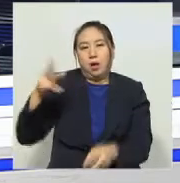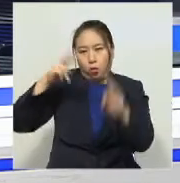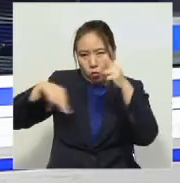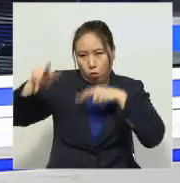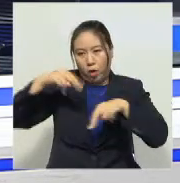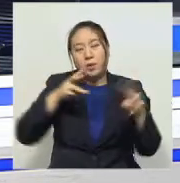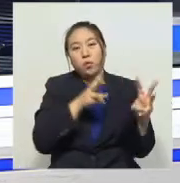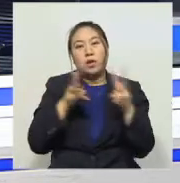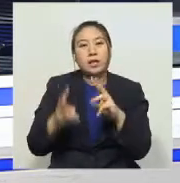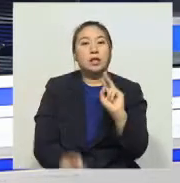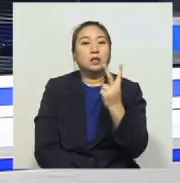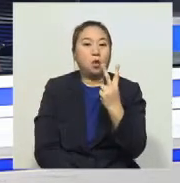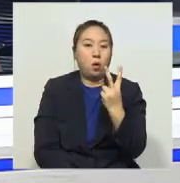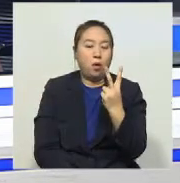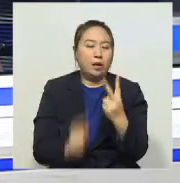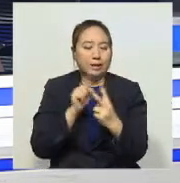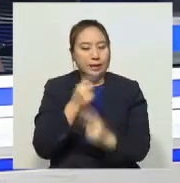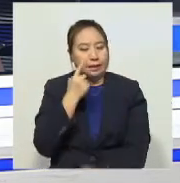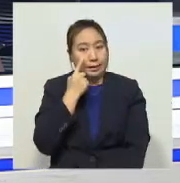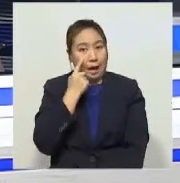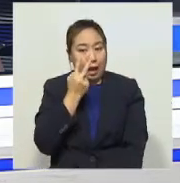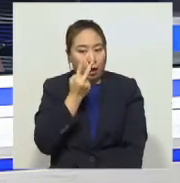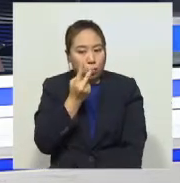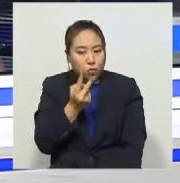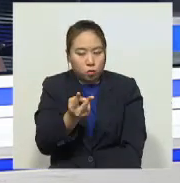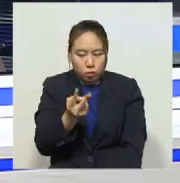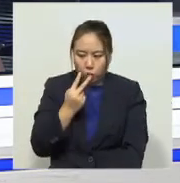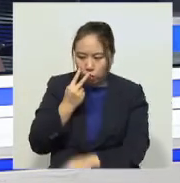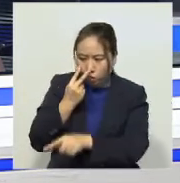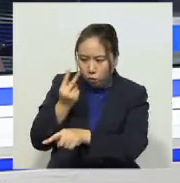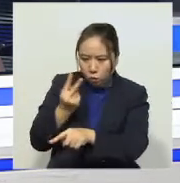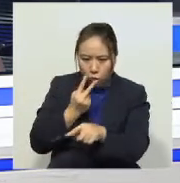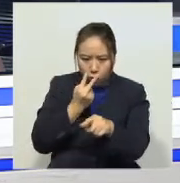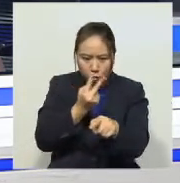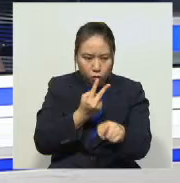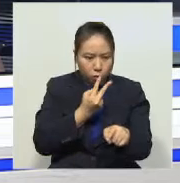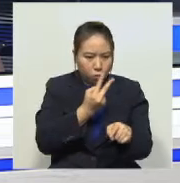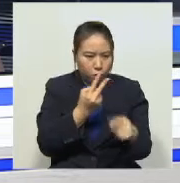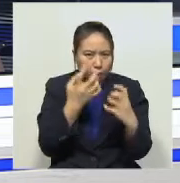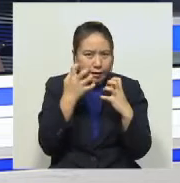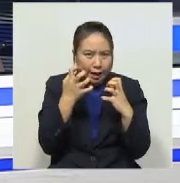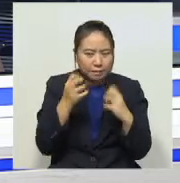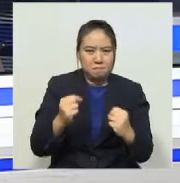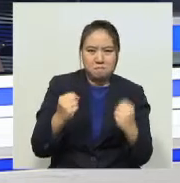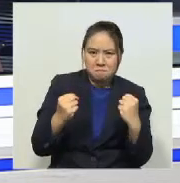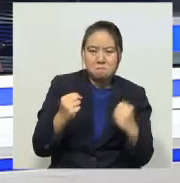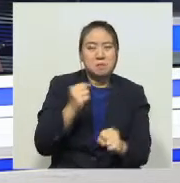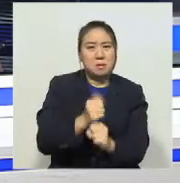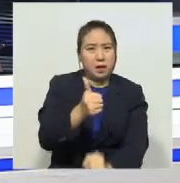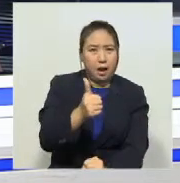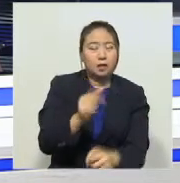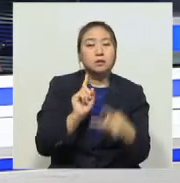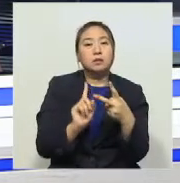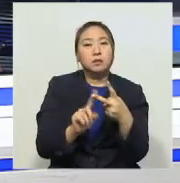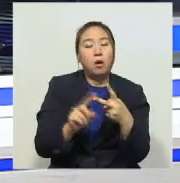ดในสองรปแบบด้กันก็คือการตรวจด้วยสายตะ มองจากสภาพภายนอกว่า มั่นคงแขงแรง มีคามปลอดภายดหรอไม่และการ